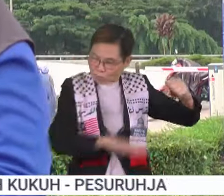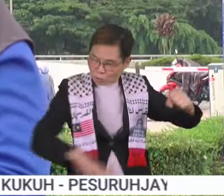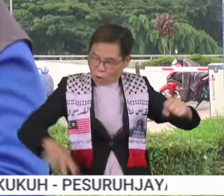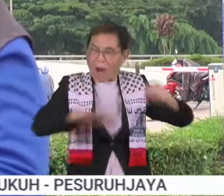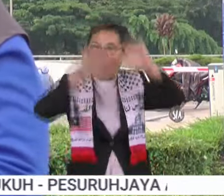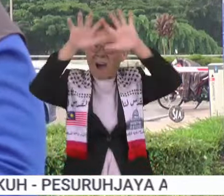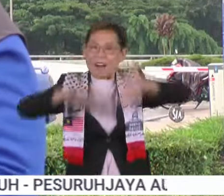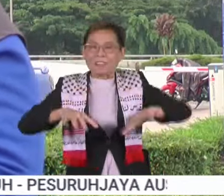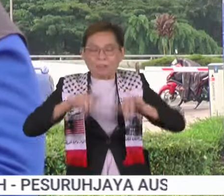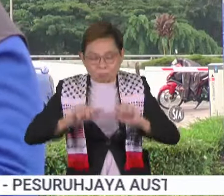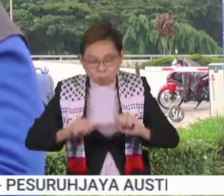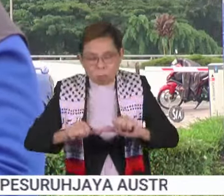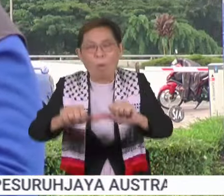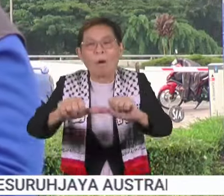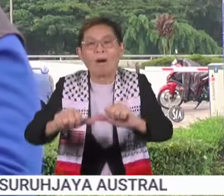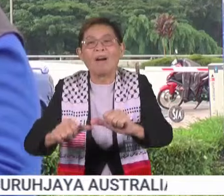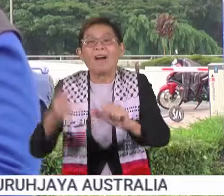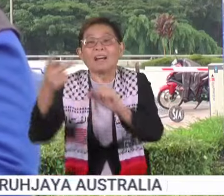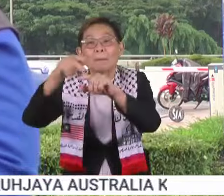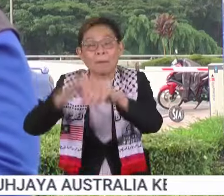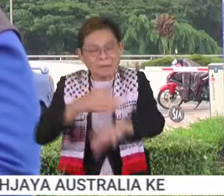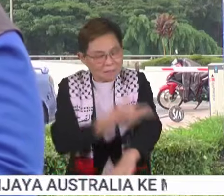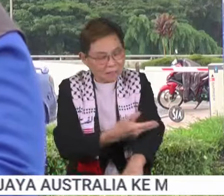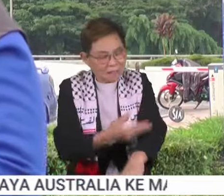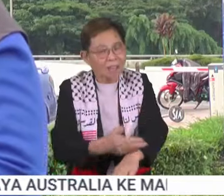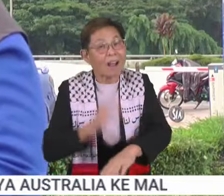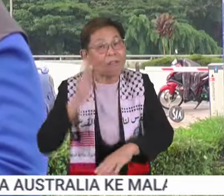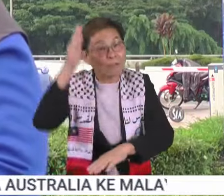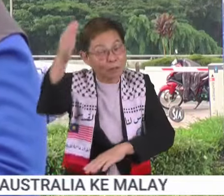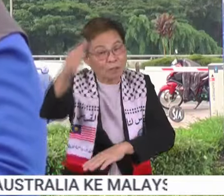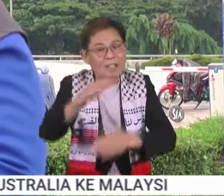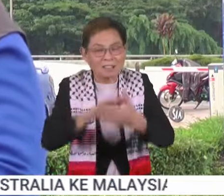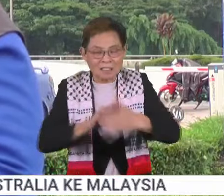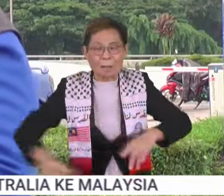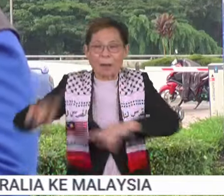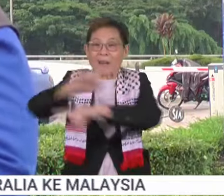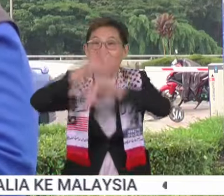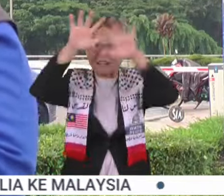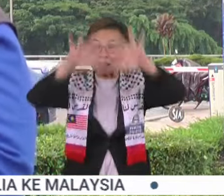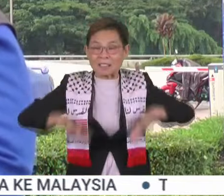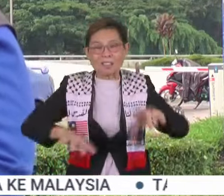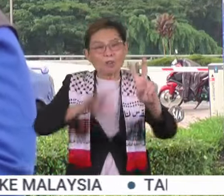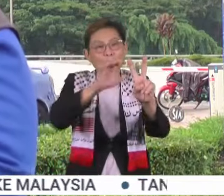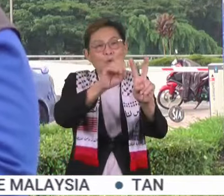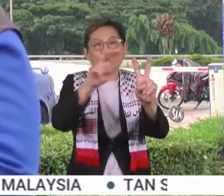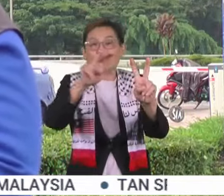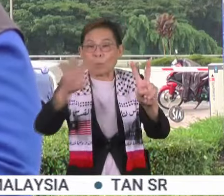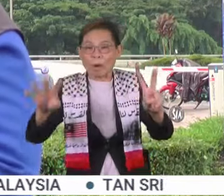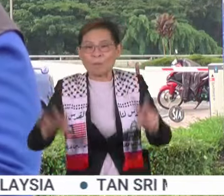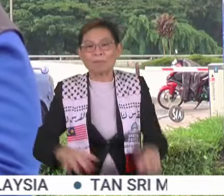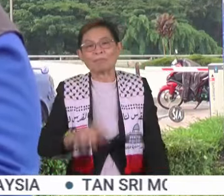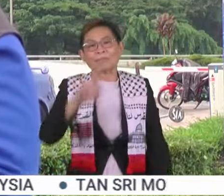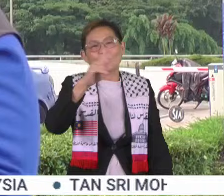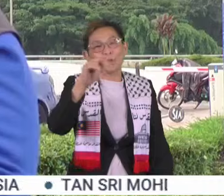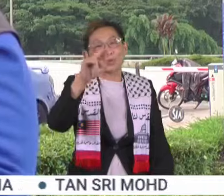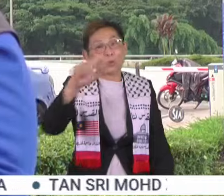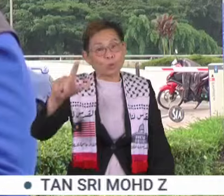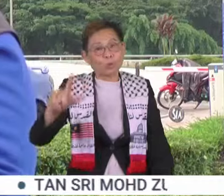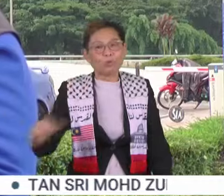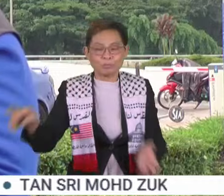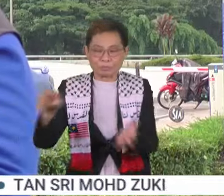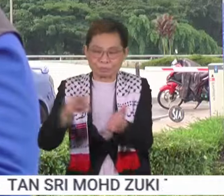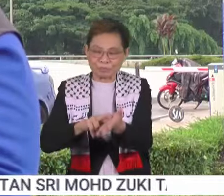yang berkekalan kepada generasi seterusnya. Selamat Hari ASEAN 2024. Nurul Asmawati Harun, RTM.